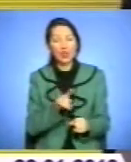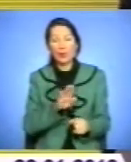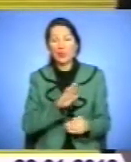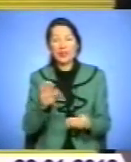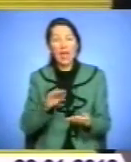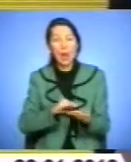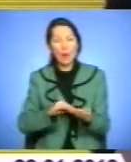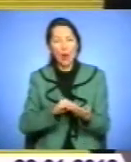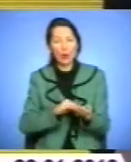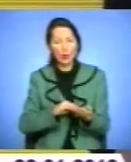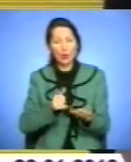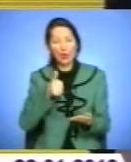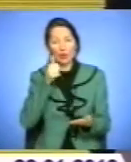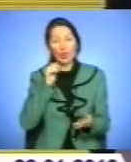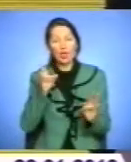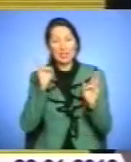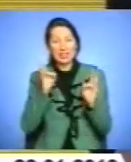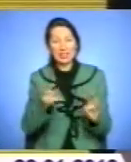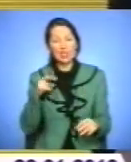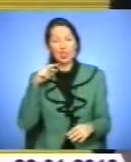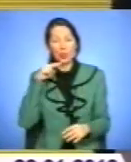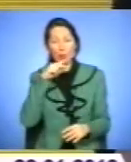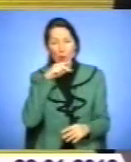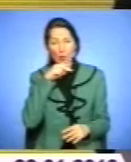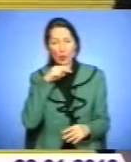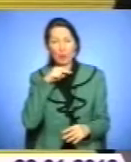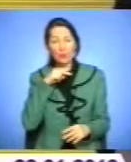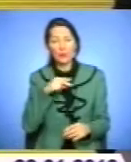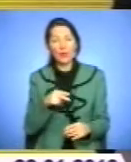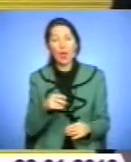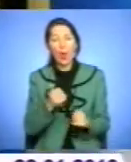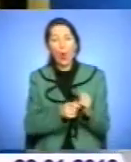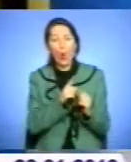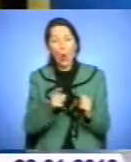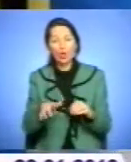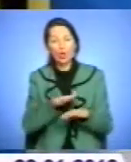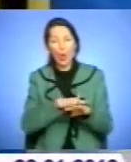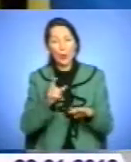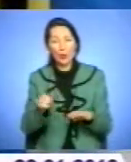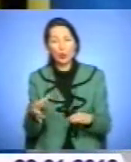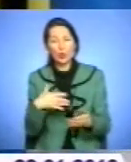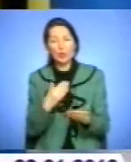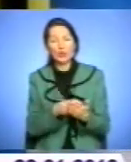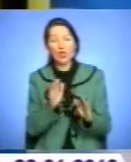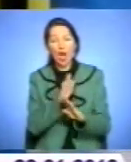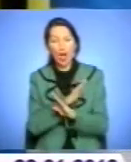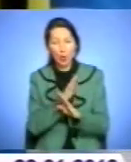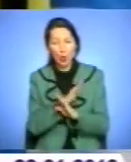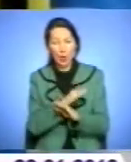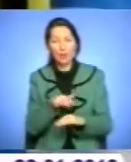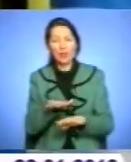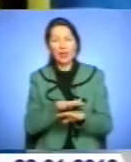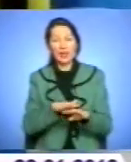повторювати вчорашніх трагічних помилок. У кожного народу своя доля. Народ